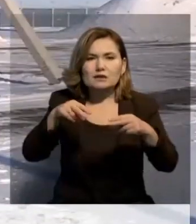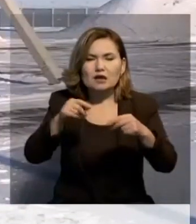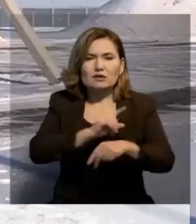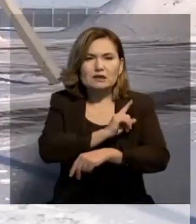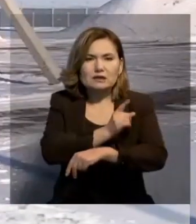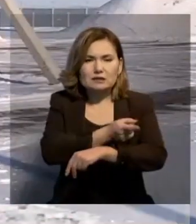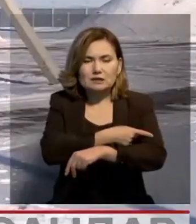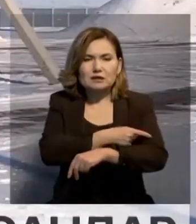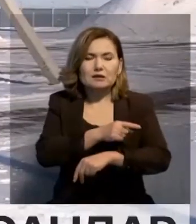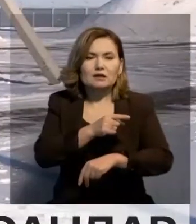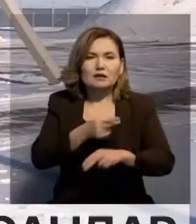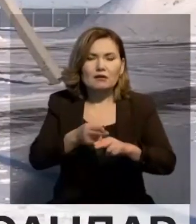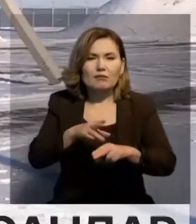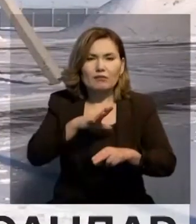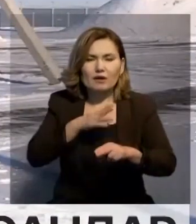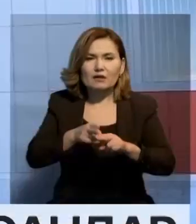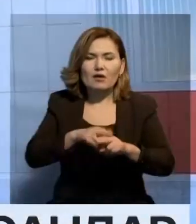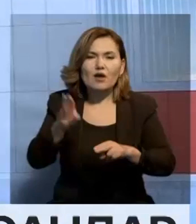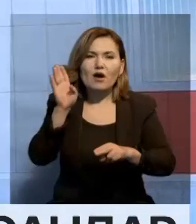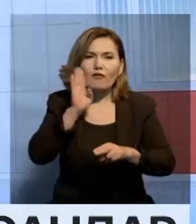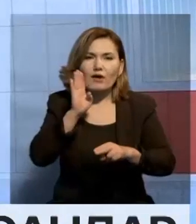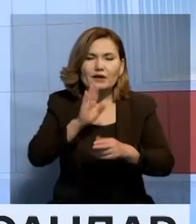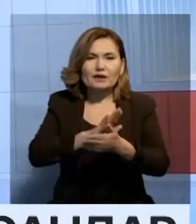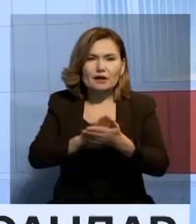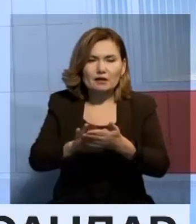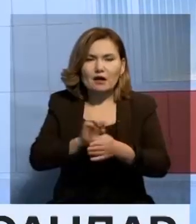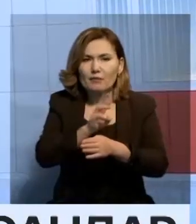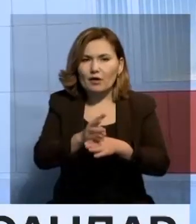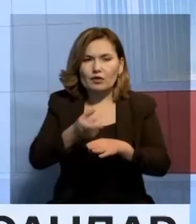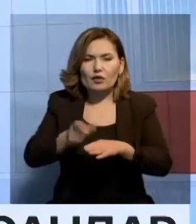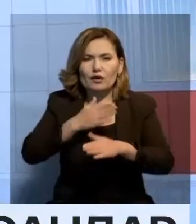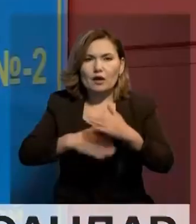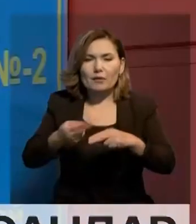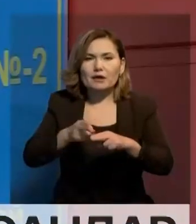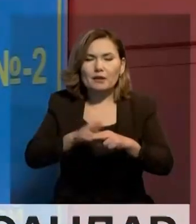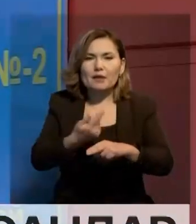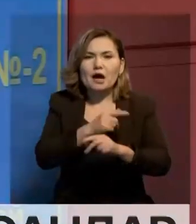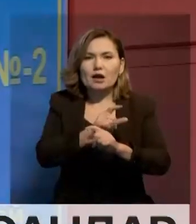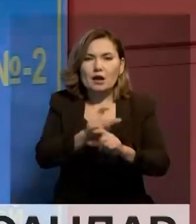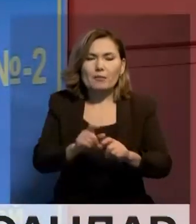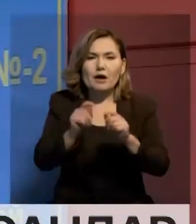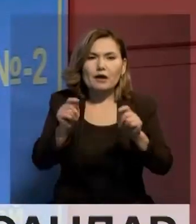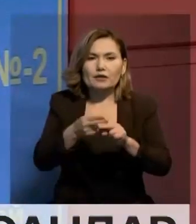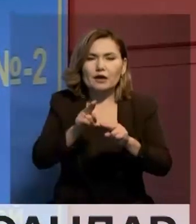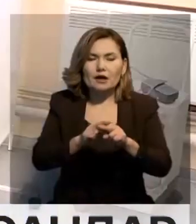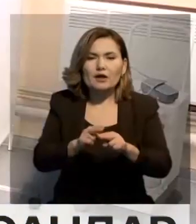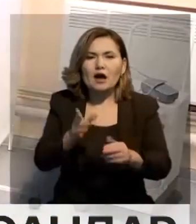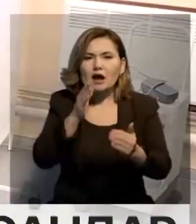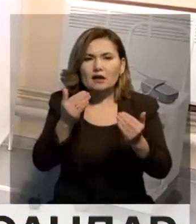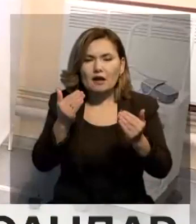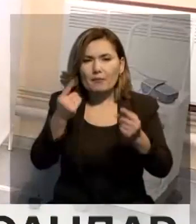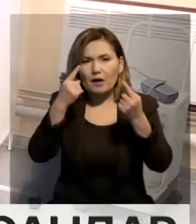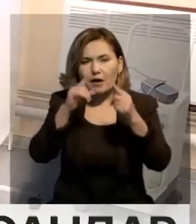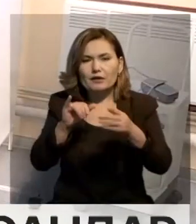болған. Енді міне Ал мынау Аманқарағай ауылында жаңадан салынған дәрігерлік амбулатория, заманауи жабдықтармен